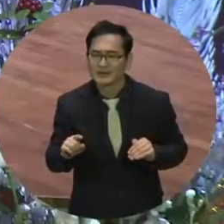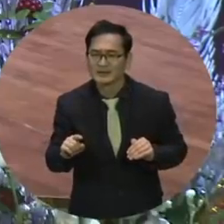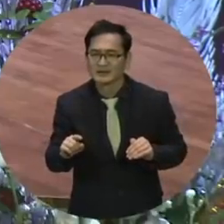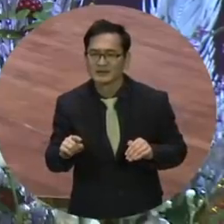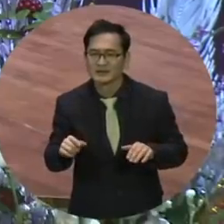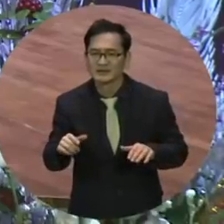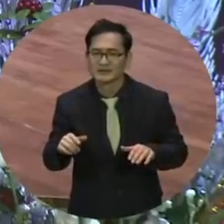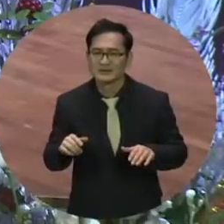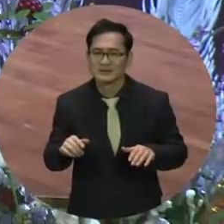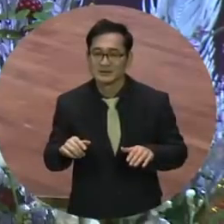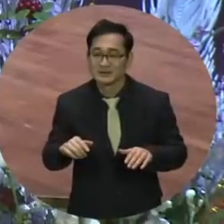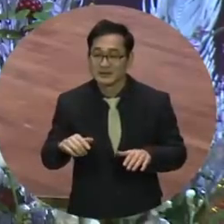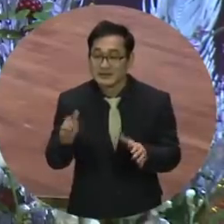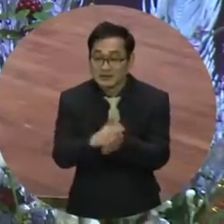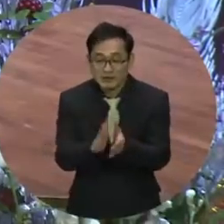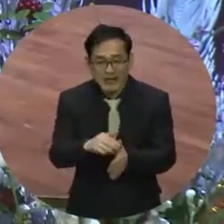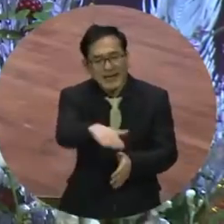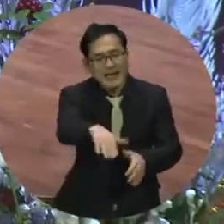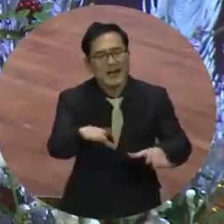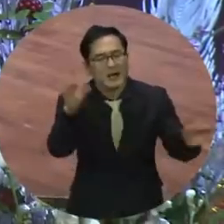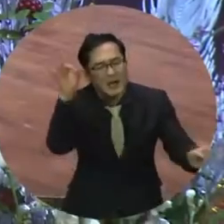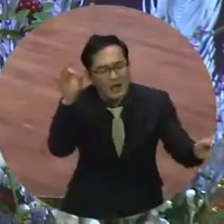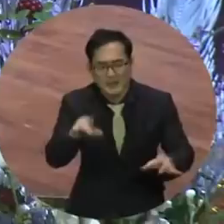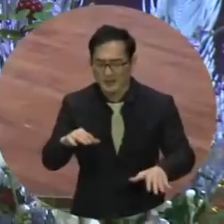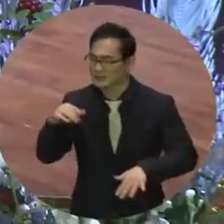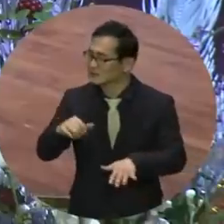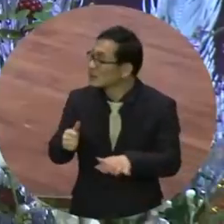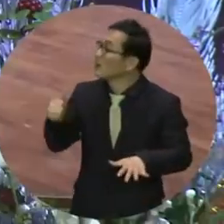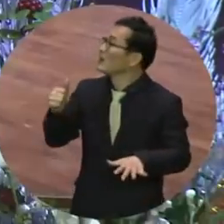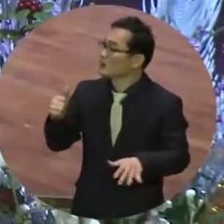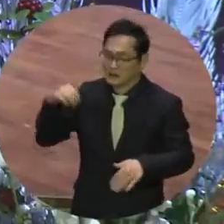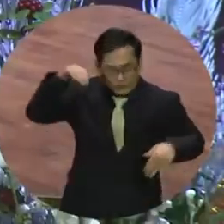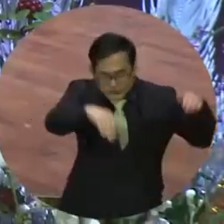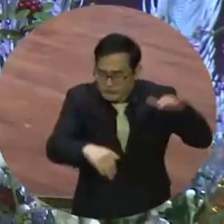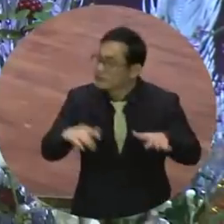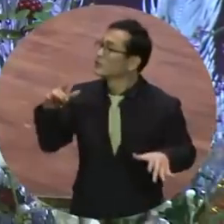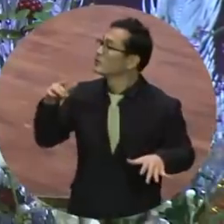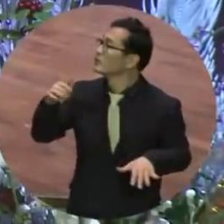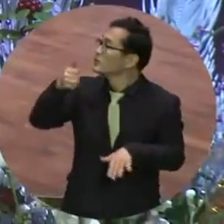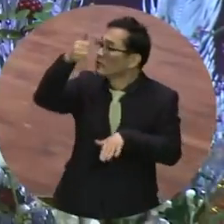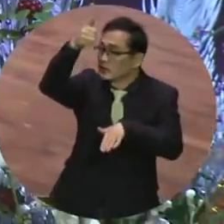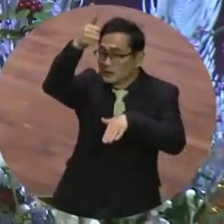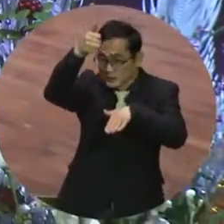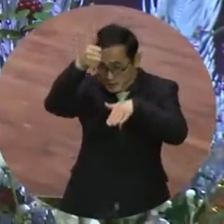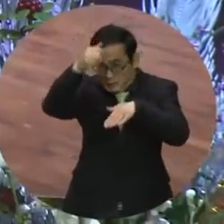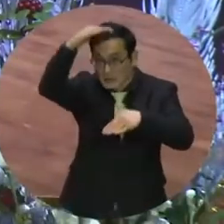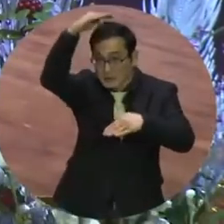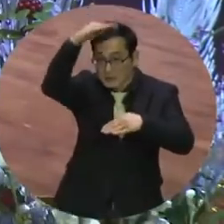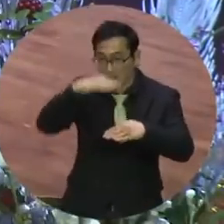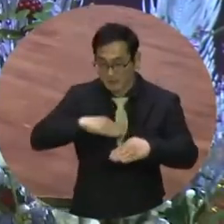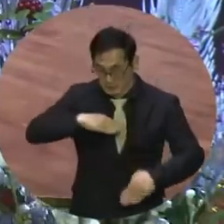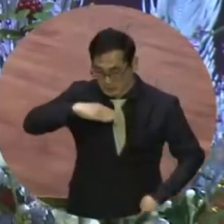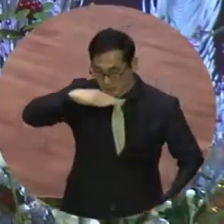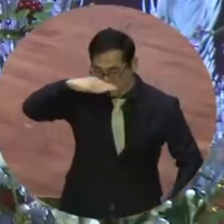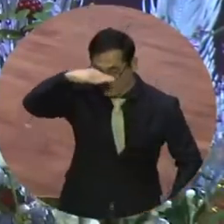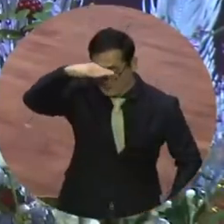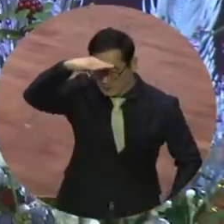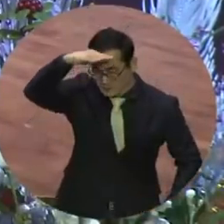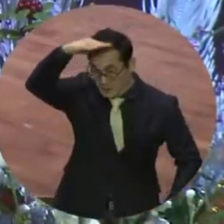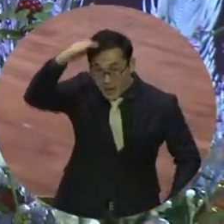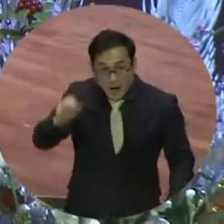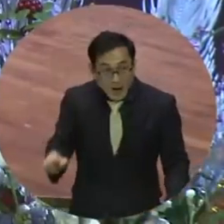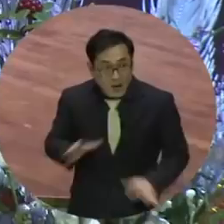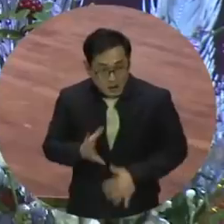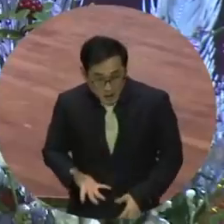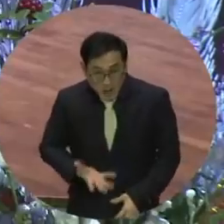서다 보니까 쑥 내려가는 거예요. 놀래가지고 알고 보니까 별로 기쁜 것도 아니에요. 이러면 설 수 있는 건데까지 오는데 그 순간